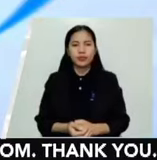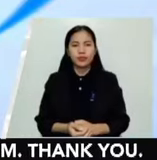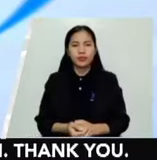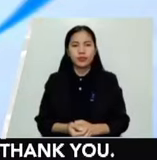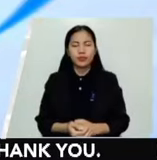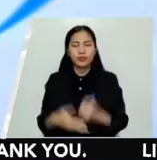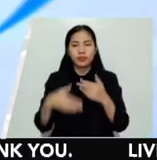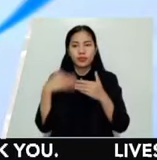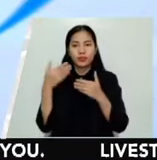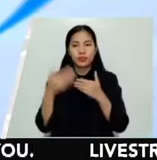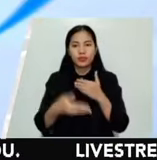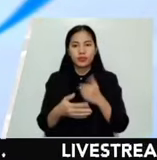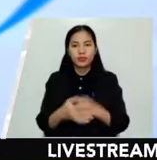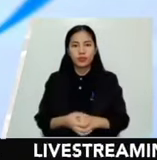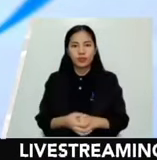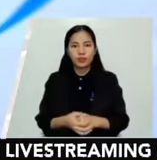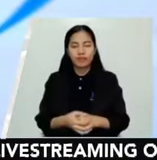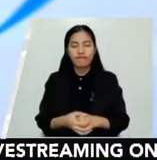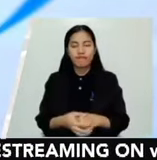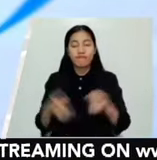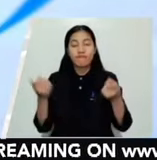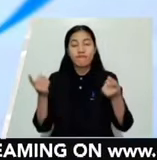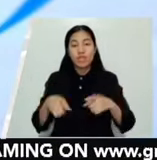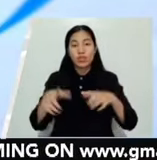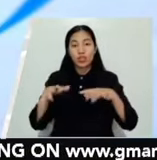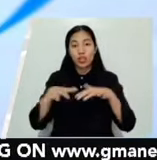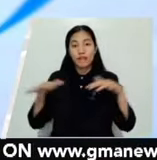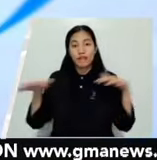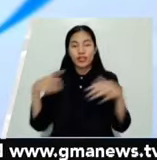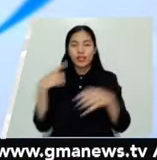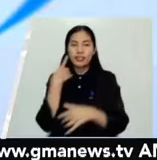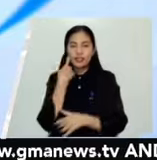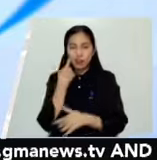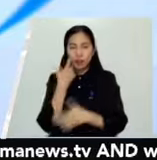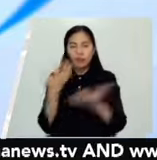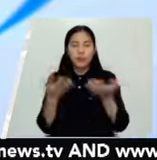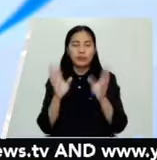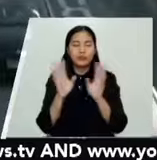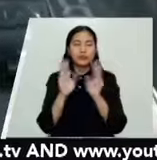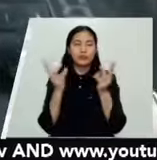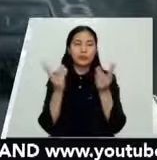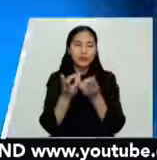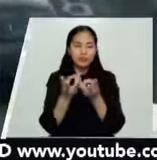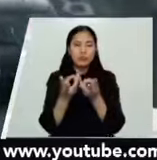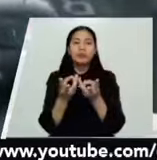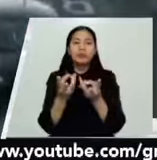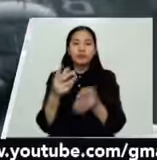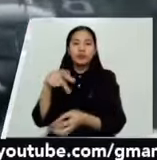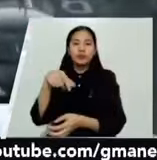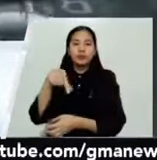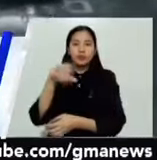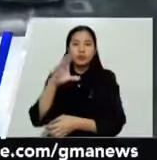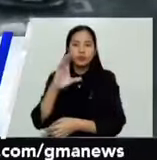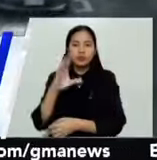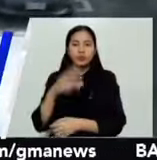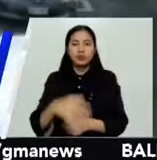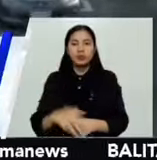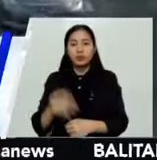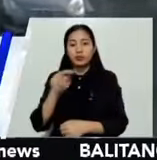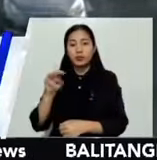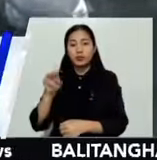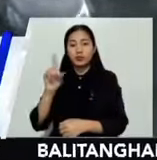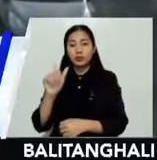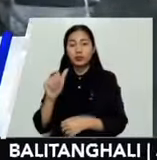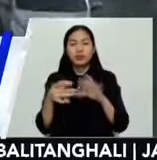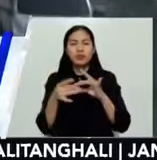Bigat na traffic ang naranasan kaninang umaga sa Commonwealth Avenue sa Quezon City. Ayon sa MMDA, ang traffic ay dulot ng